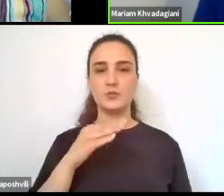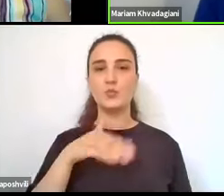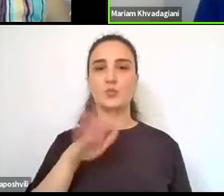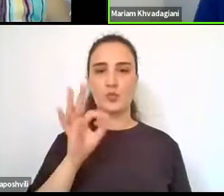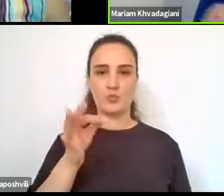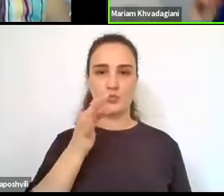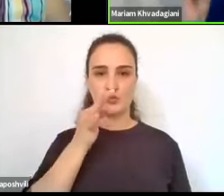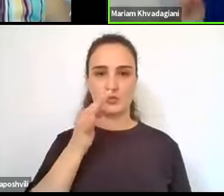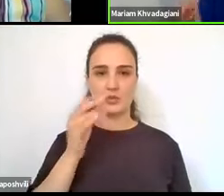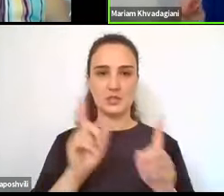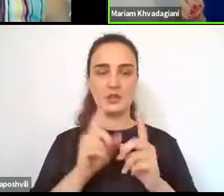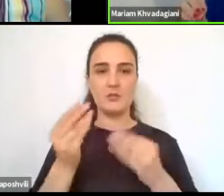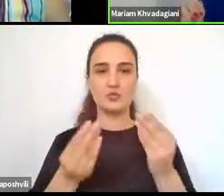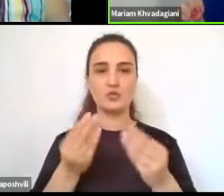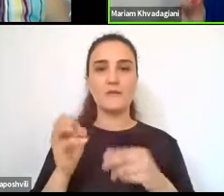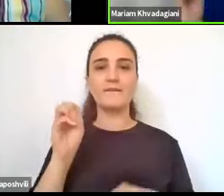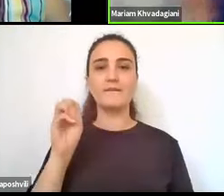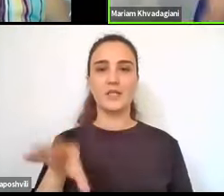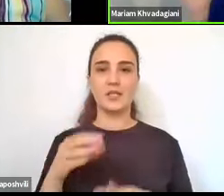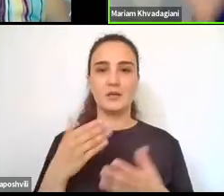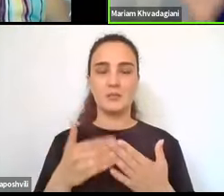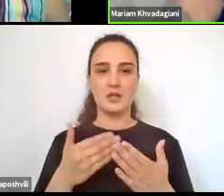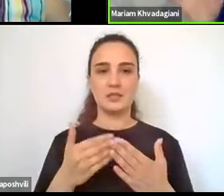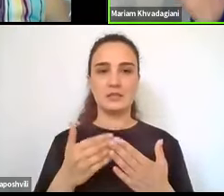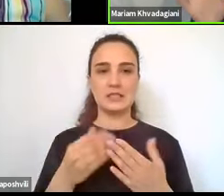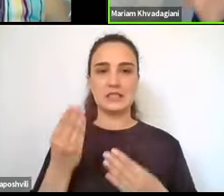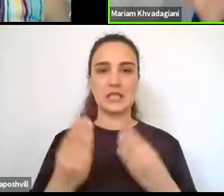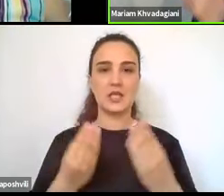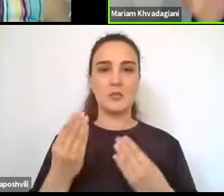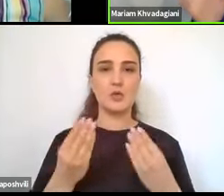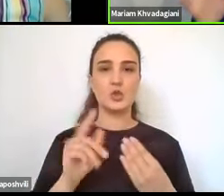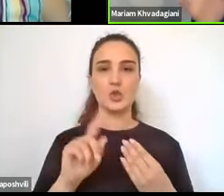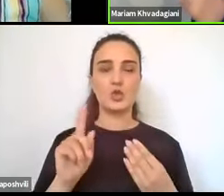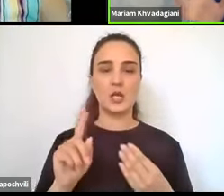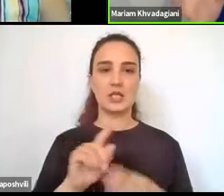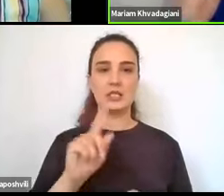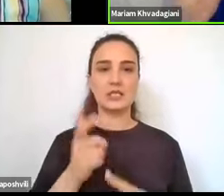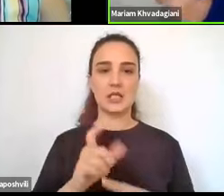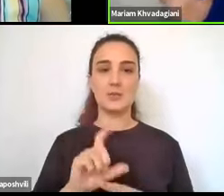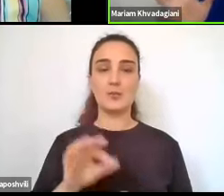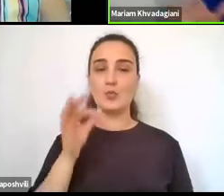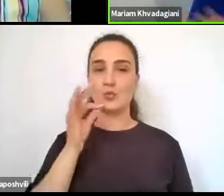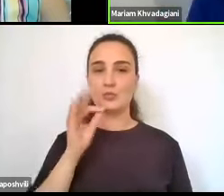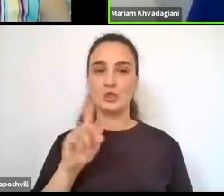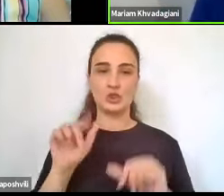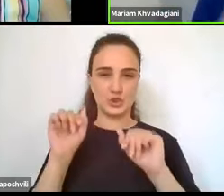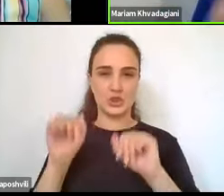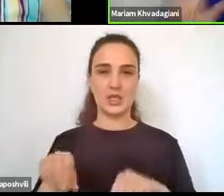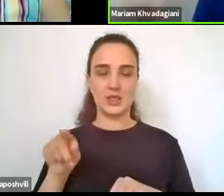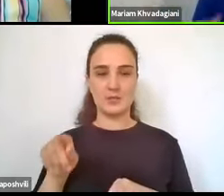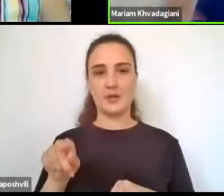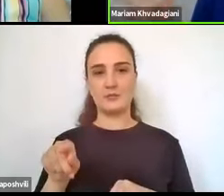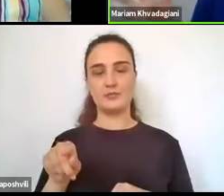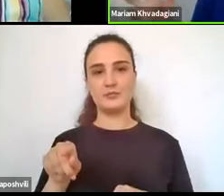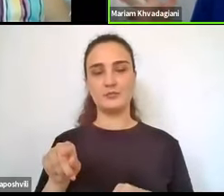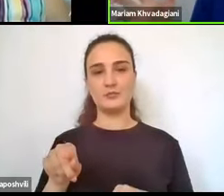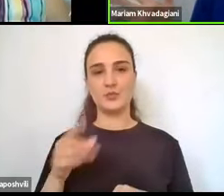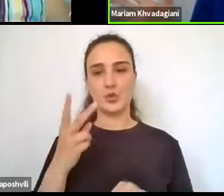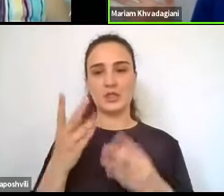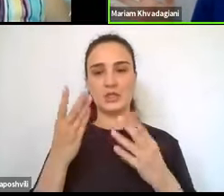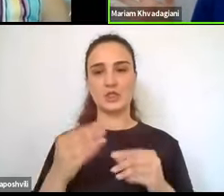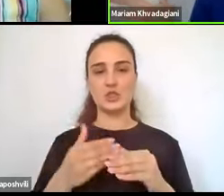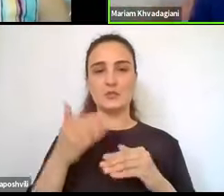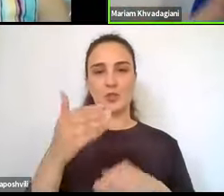ესეთი თამაშები, ვიდრე უშუალოდ აი სათამაშო რაღაცა, რაც ძალიან მოეწონათ და რაც შეიძლება ორი დღის